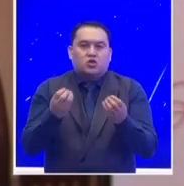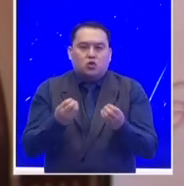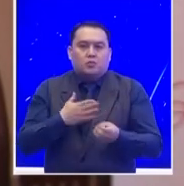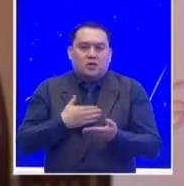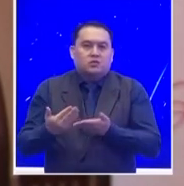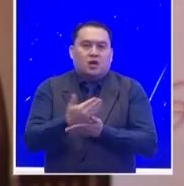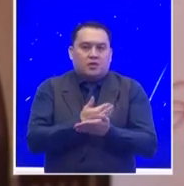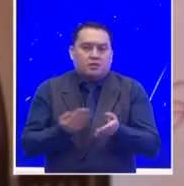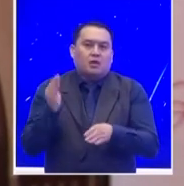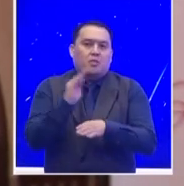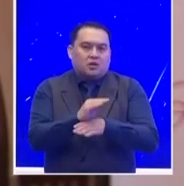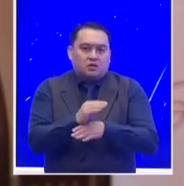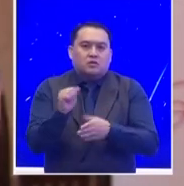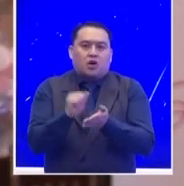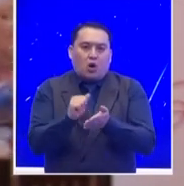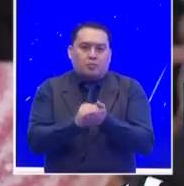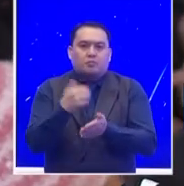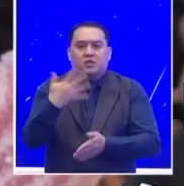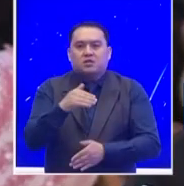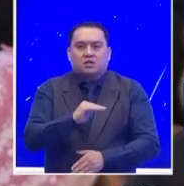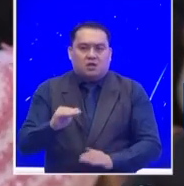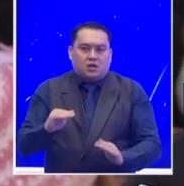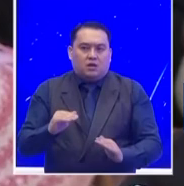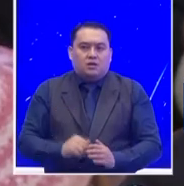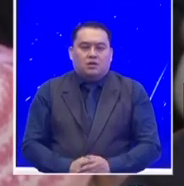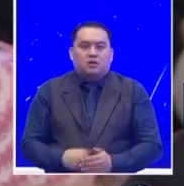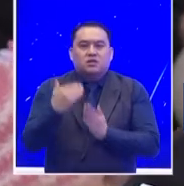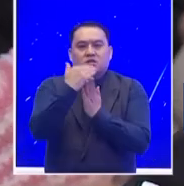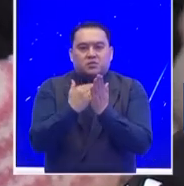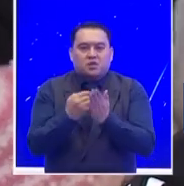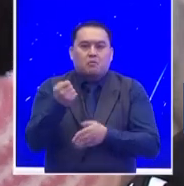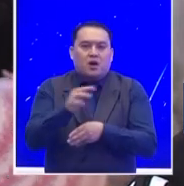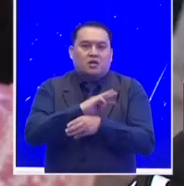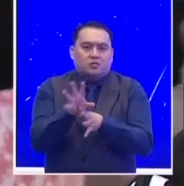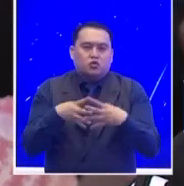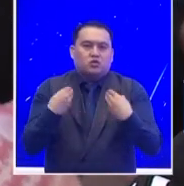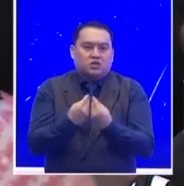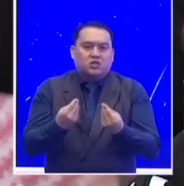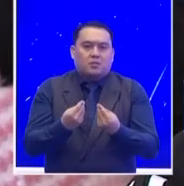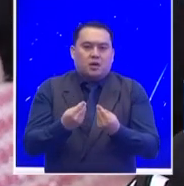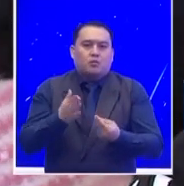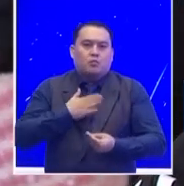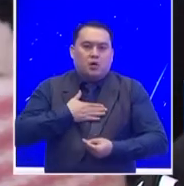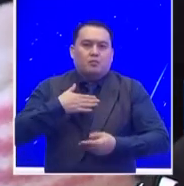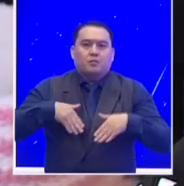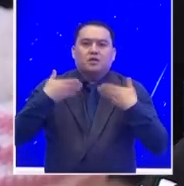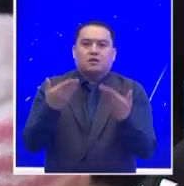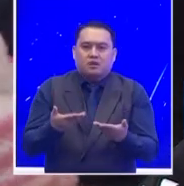собрали дополнительные документы на 50 детей. И списки малоимущих членов семьи были предоставлены нами.